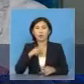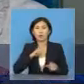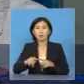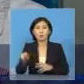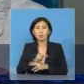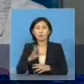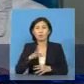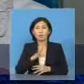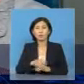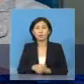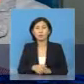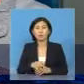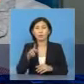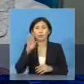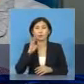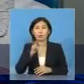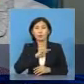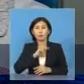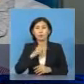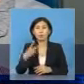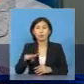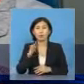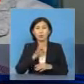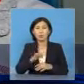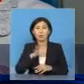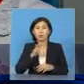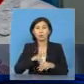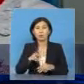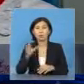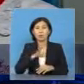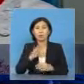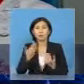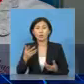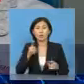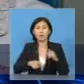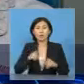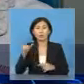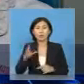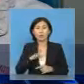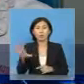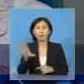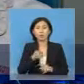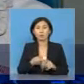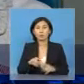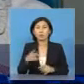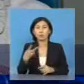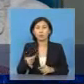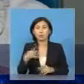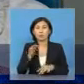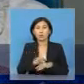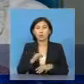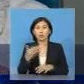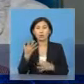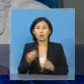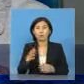быстро выйду отсюда. Медсестры трудятся круглосуточно. Врачи просто стали уже родными людьми. 7 дней в неделю, 24 часа в